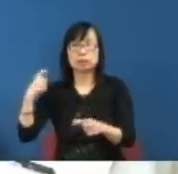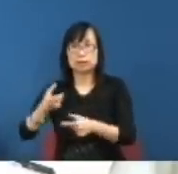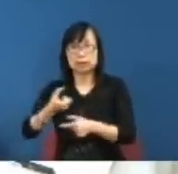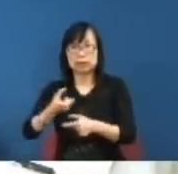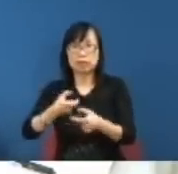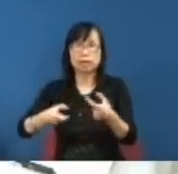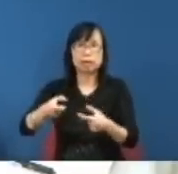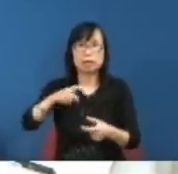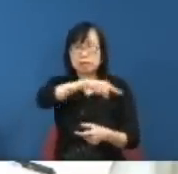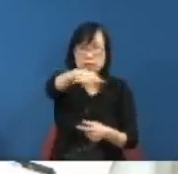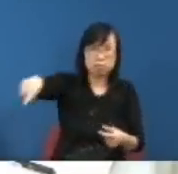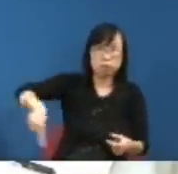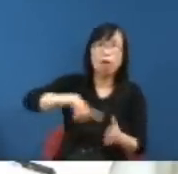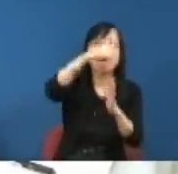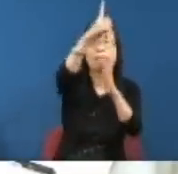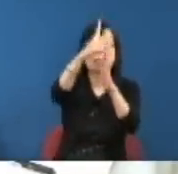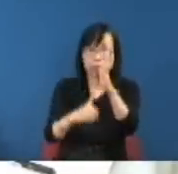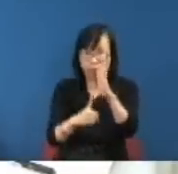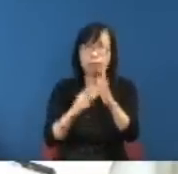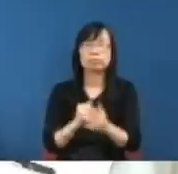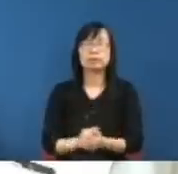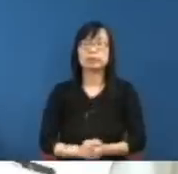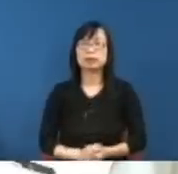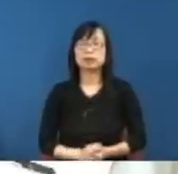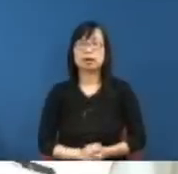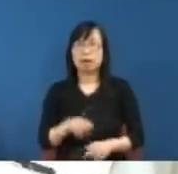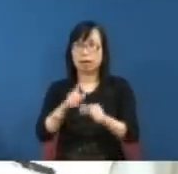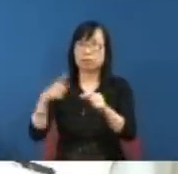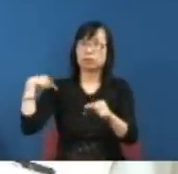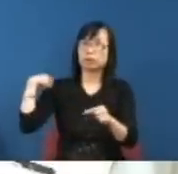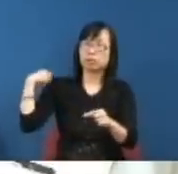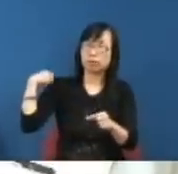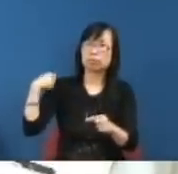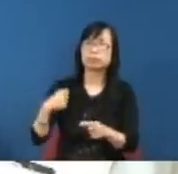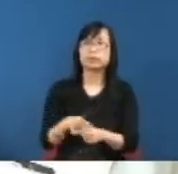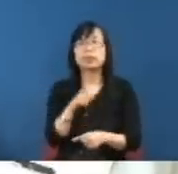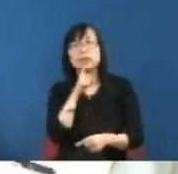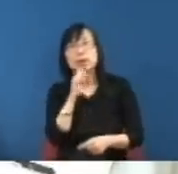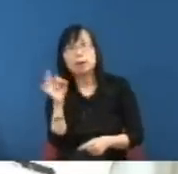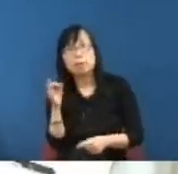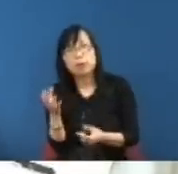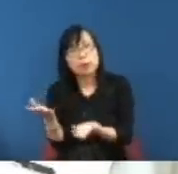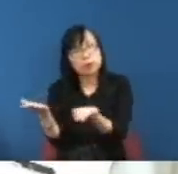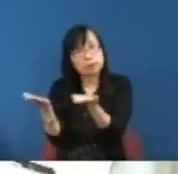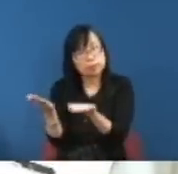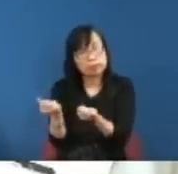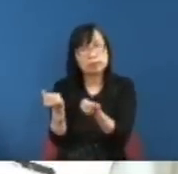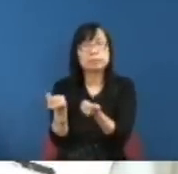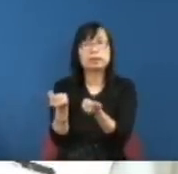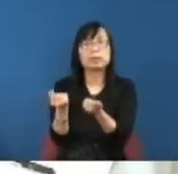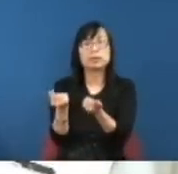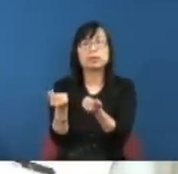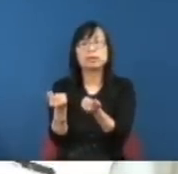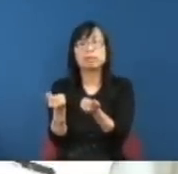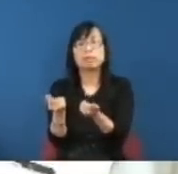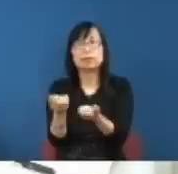由根據市場嘅關係咧，係向下跌。咁你中即係中國有冇辦？即係中共本身有冇能力去承受呢一個咁嘅